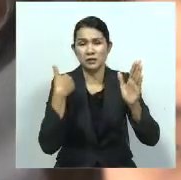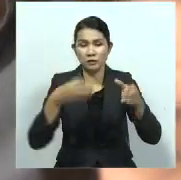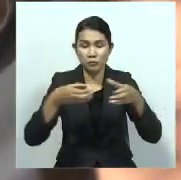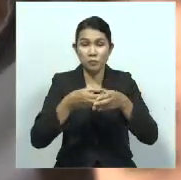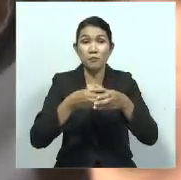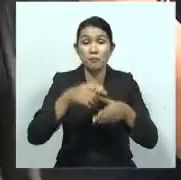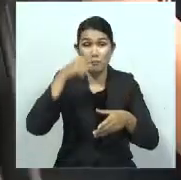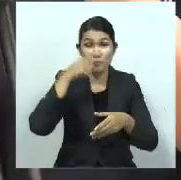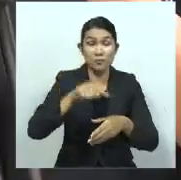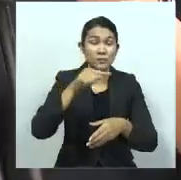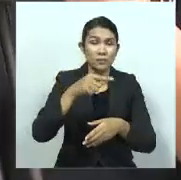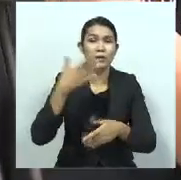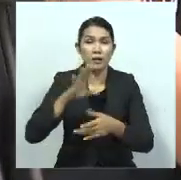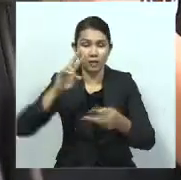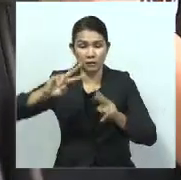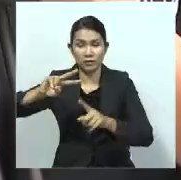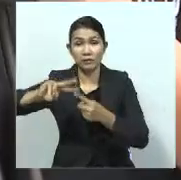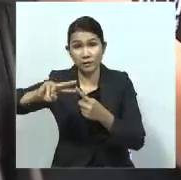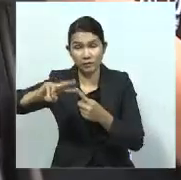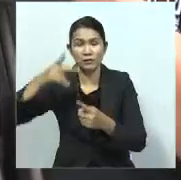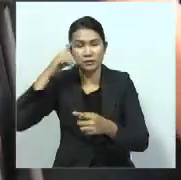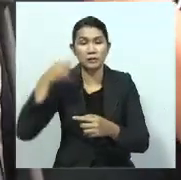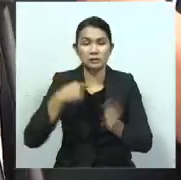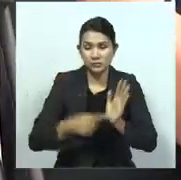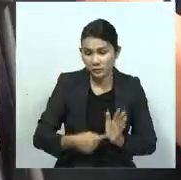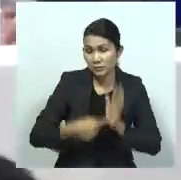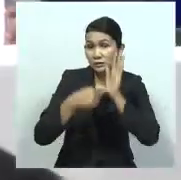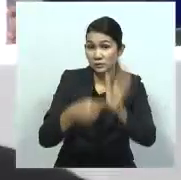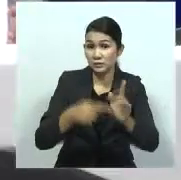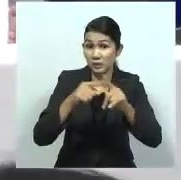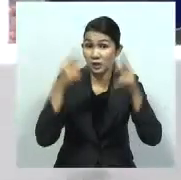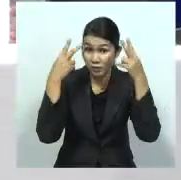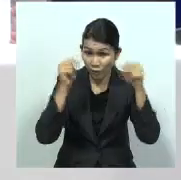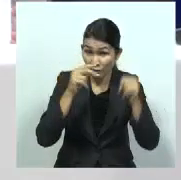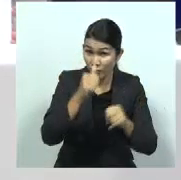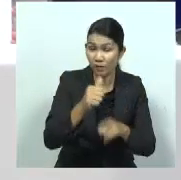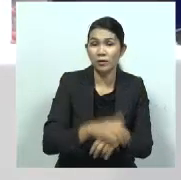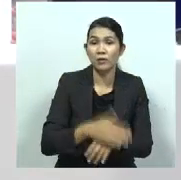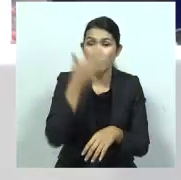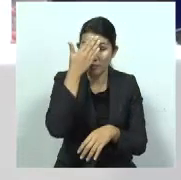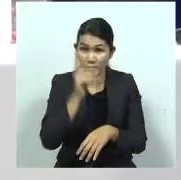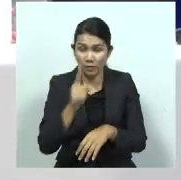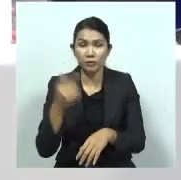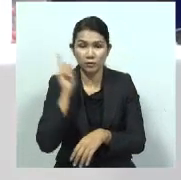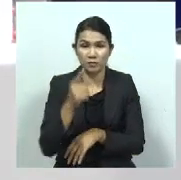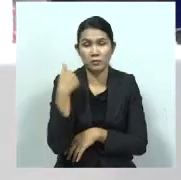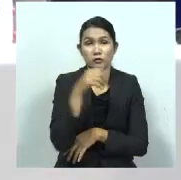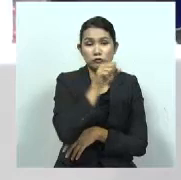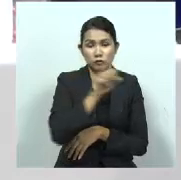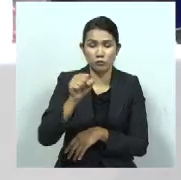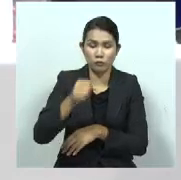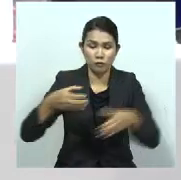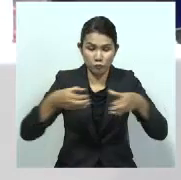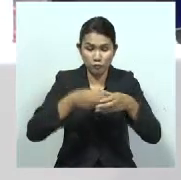คเพื่อไทยและพรรคอนาคตใหม่เท่านั้นที่สามารถเสนอชื่อนายกรัฐมนตรีได้เนื่องจากว่าต้องมีส.ส.ในพรรคอย่างน้